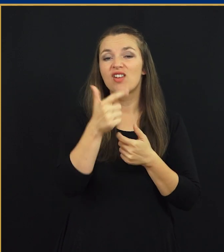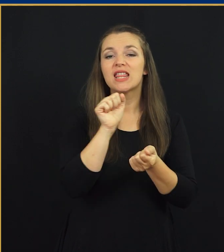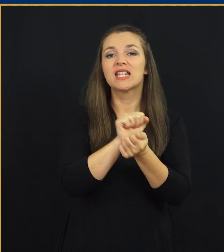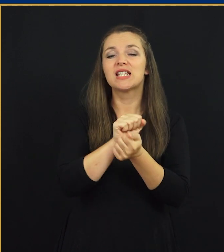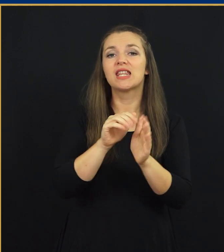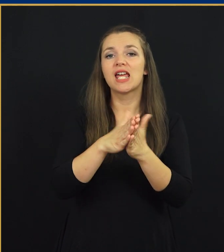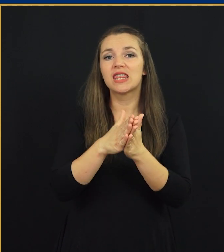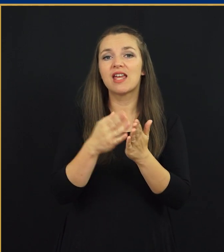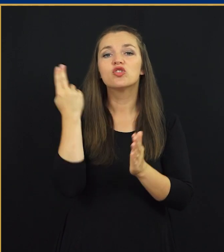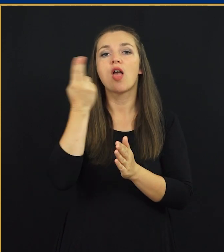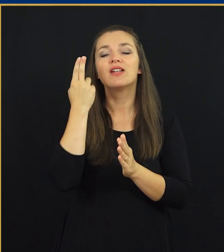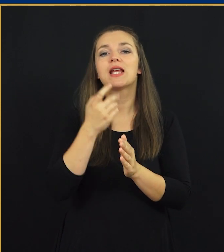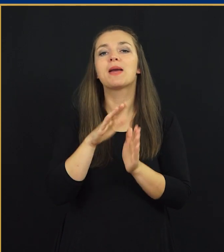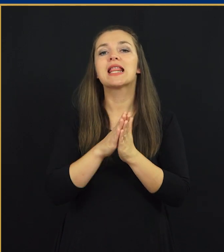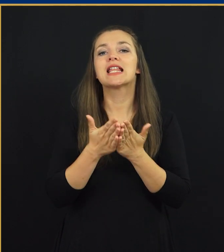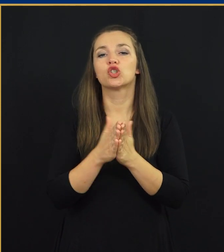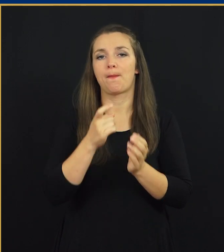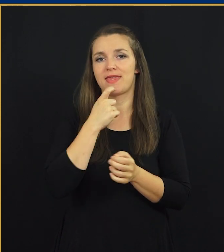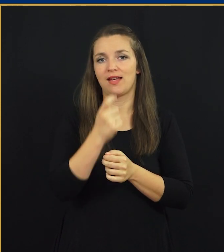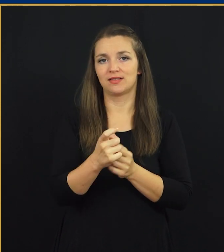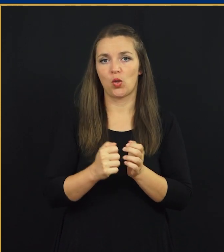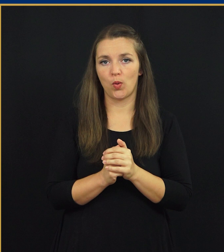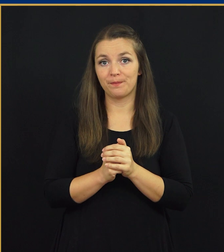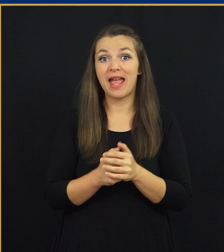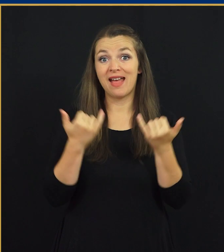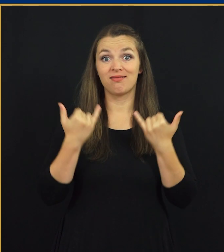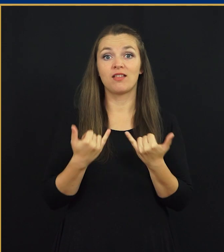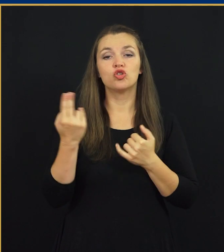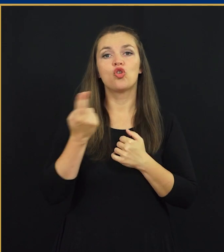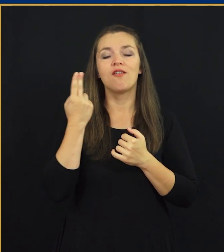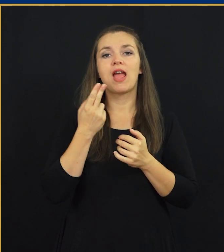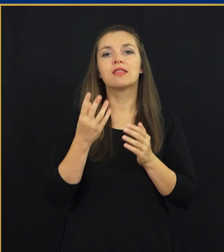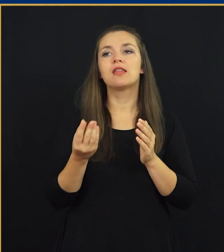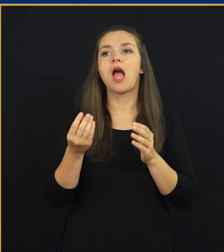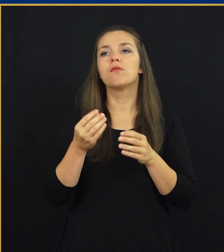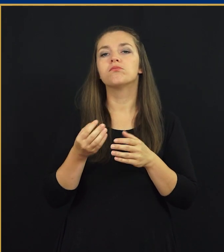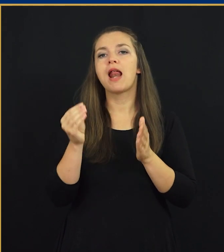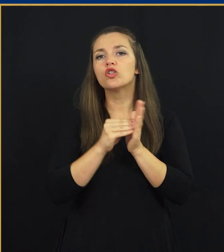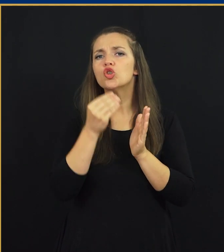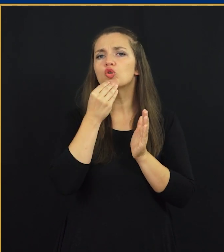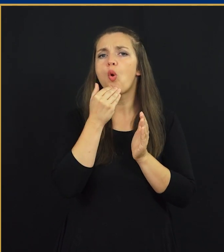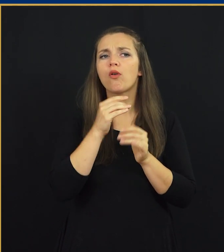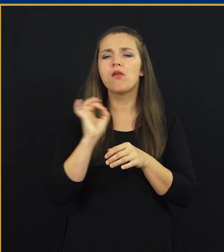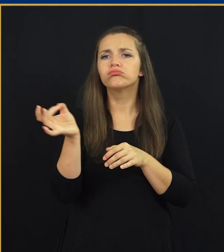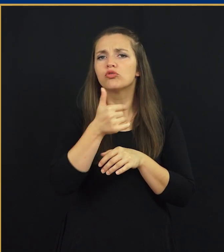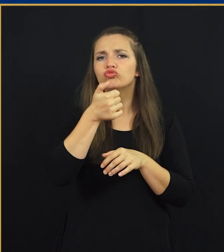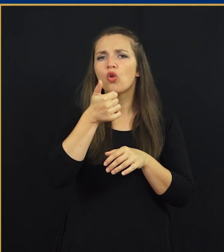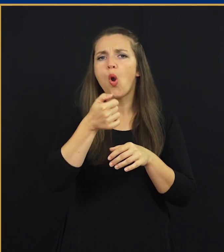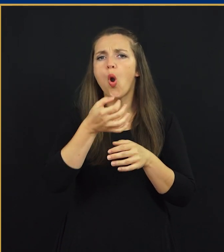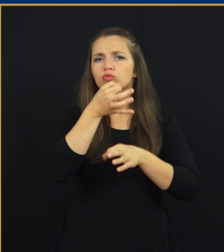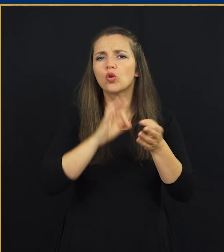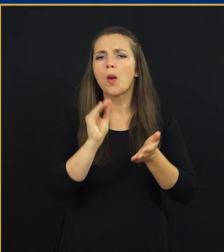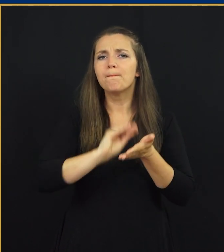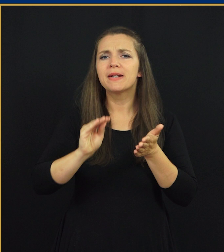tiskani knjigi v slovenskem knjižnem jeziku. Dandanes Slovenija beleži skoraj 100-odstotno pismenost